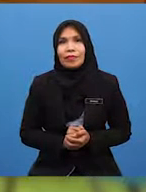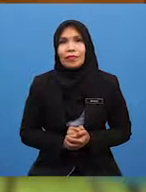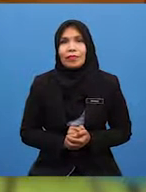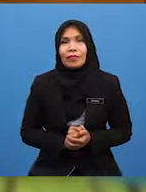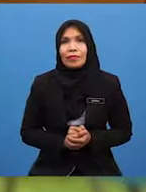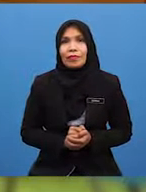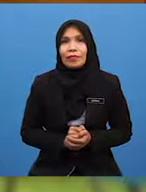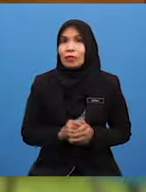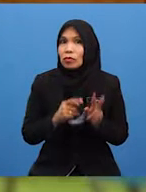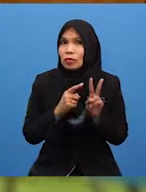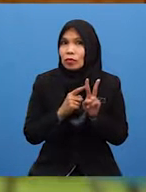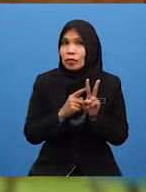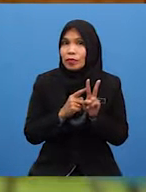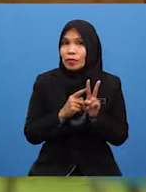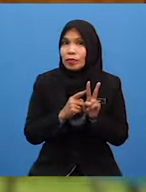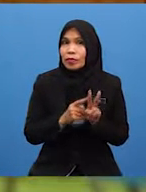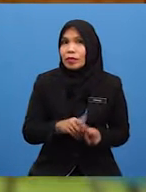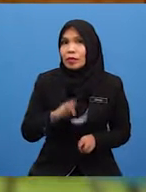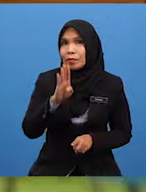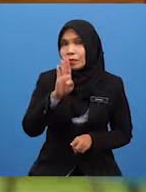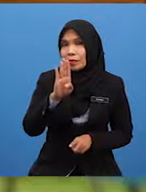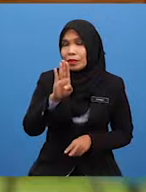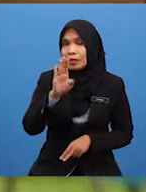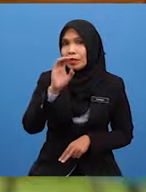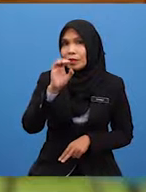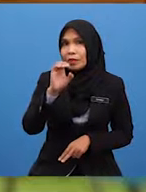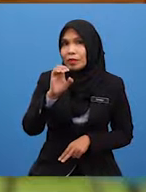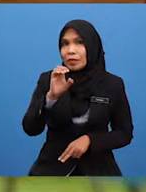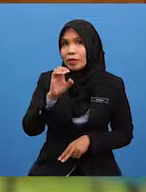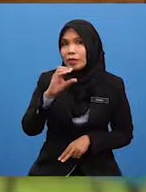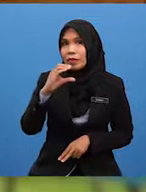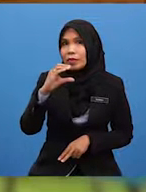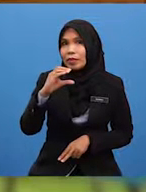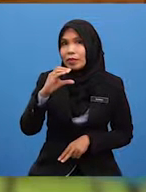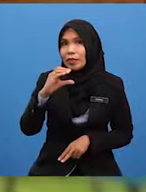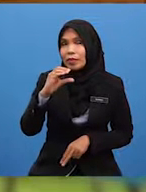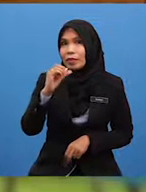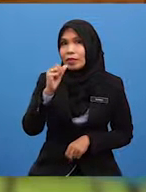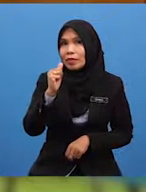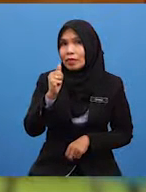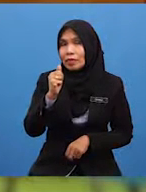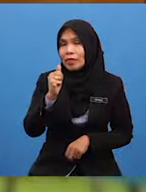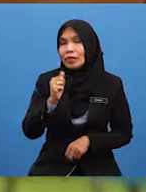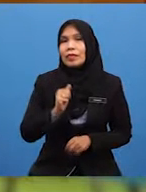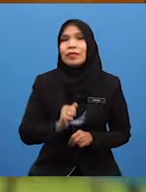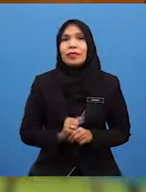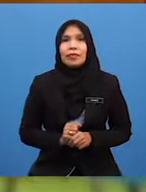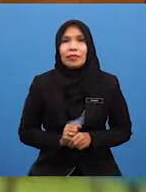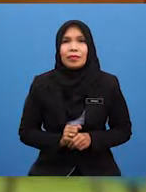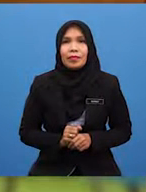Perkataan kedua, beca. B, I, C,